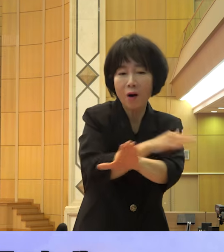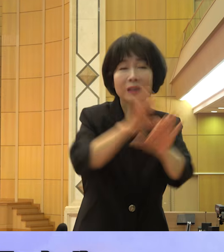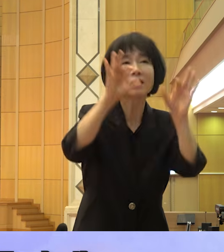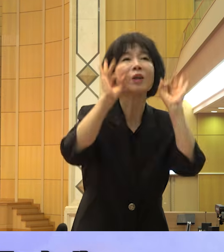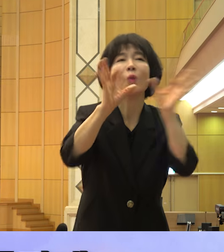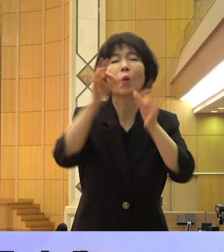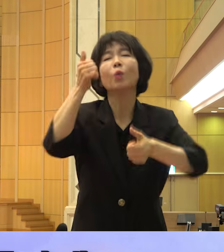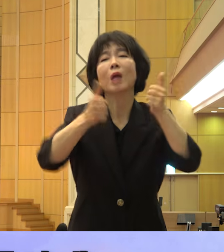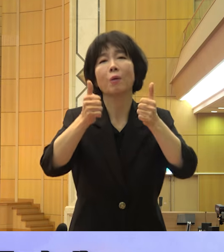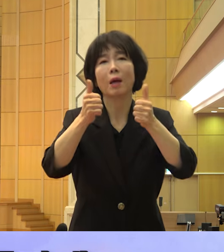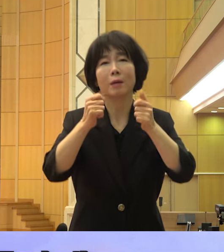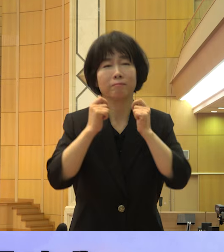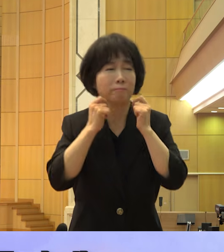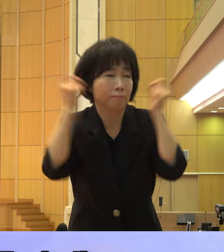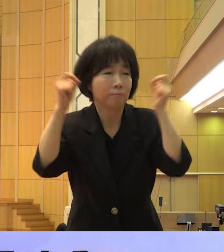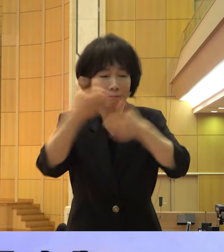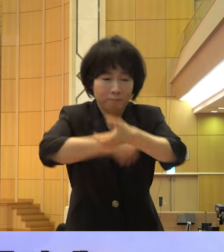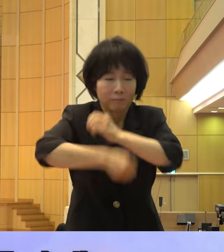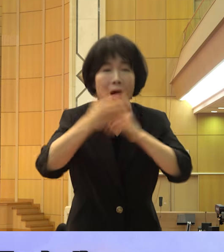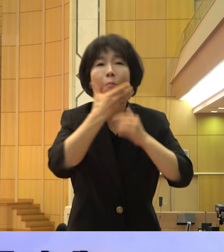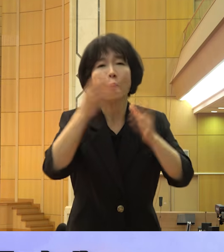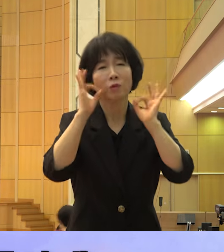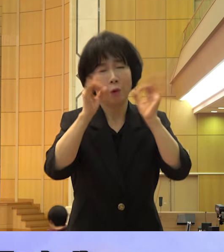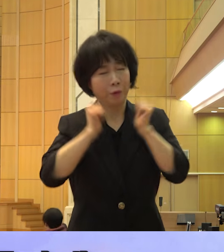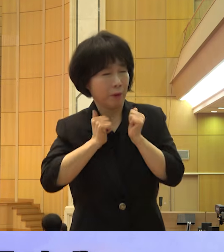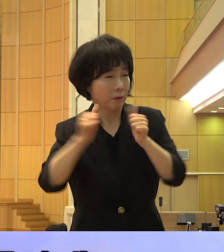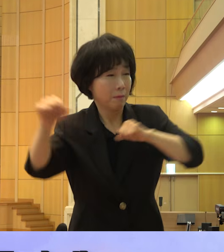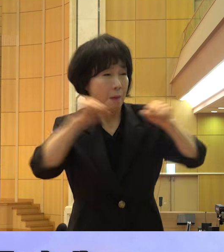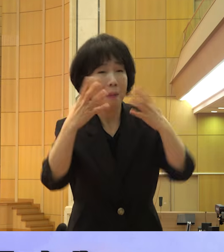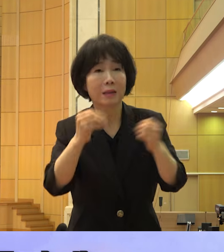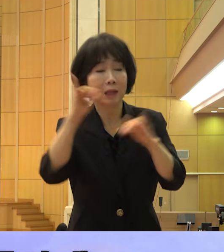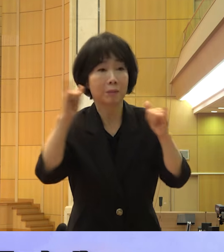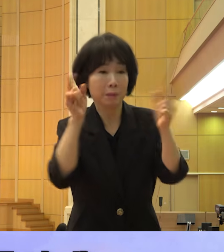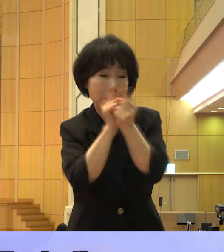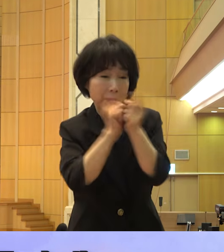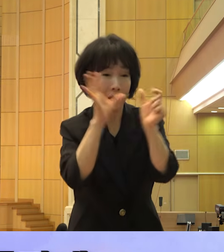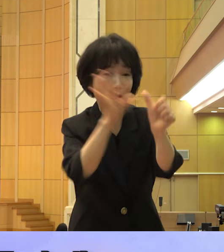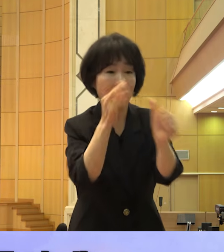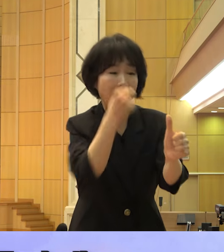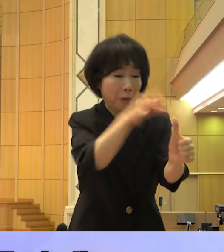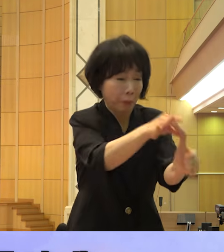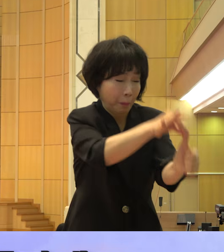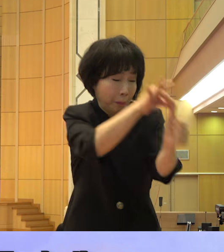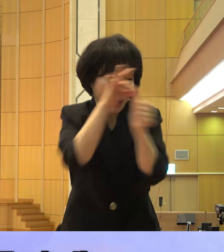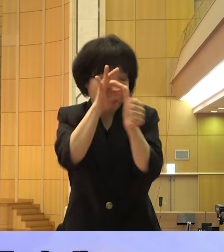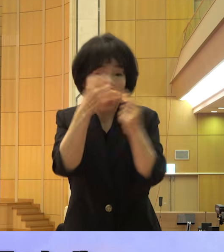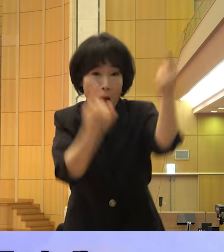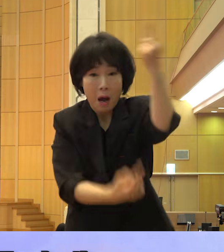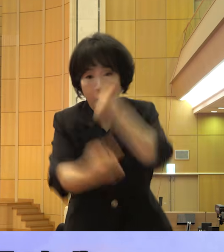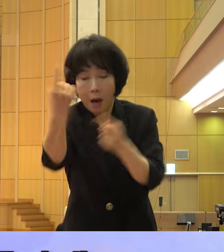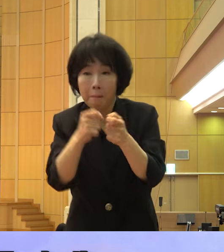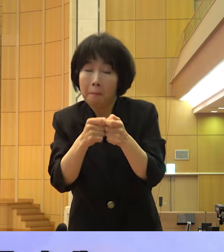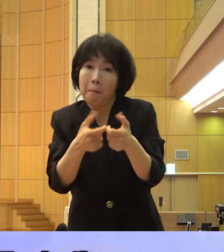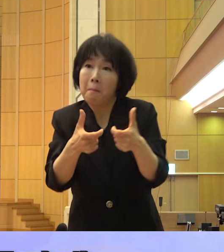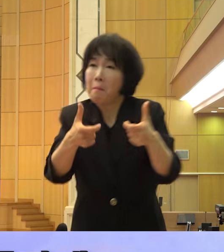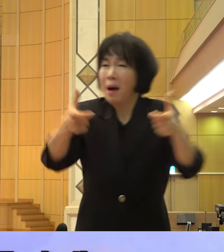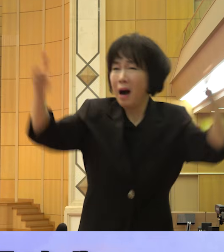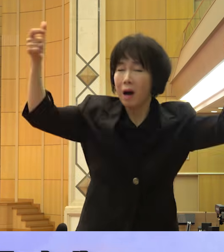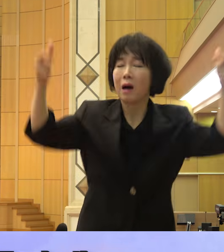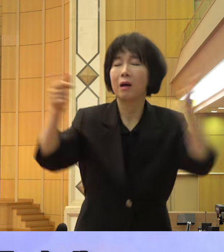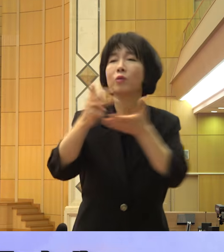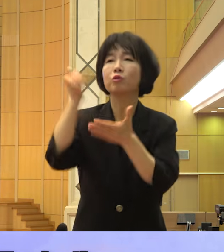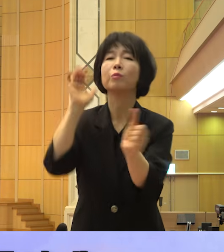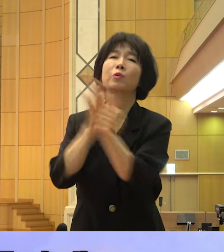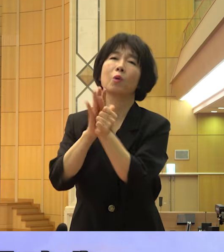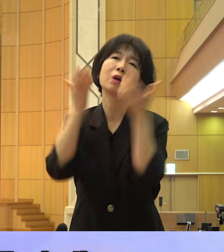전도대회에 마음껏 복음을 전파하여 많은 영혼들을 구하여 하나님의 전이 차고도 넘칠 수 있도록